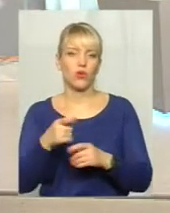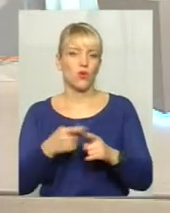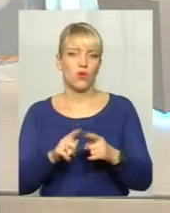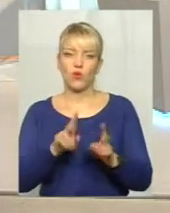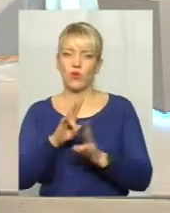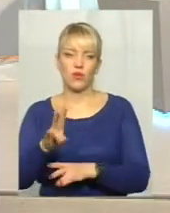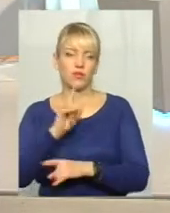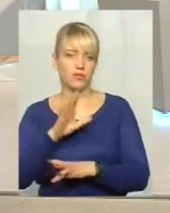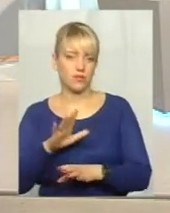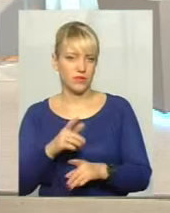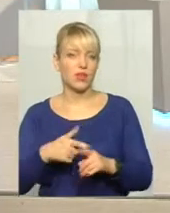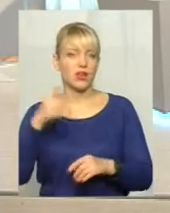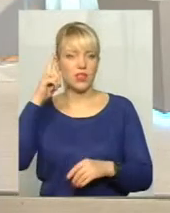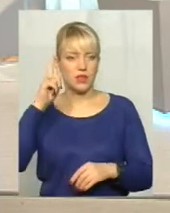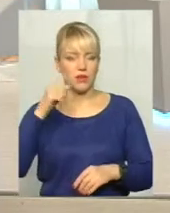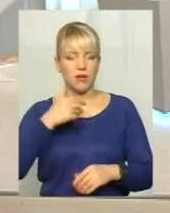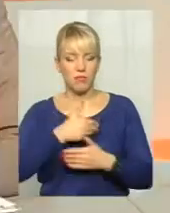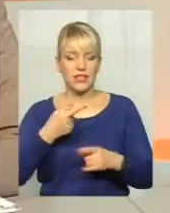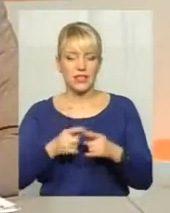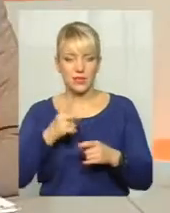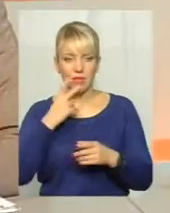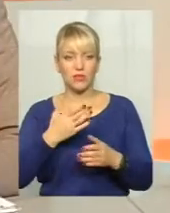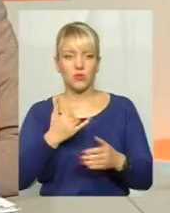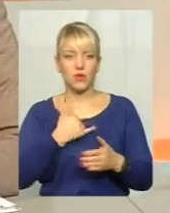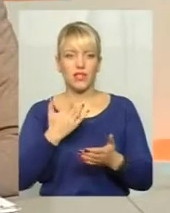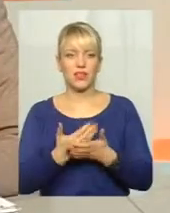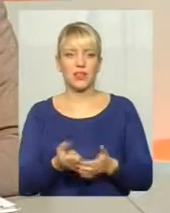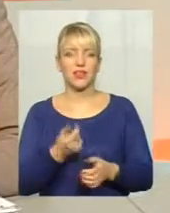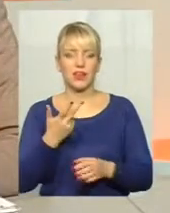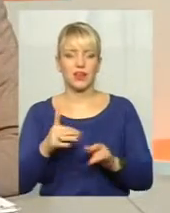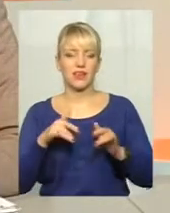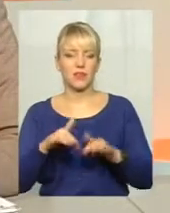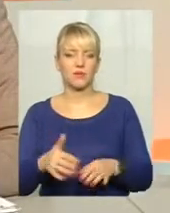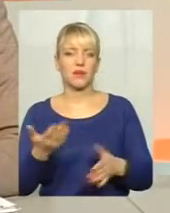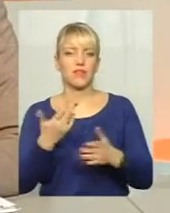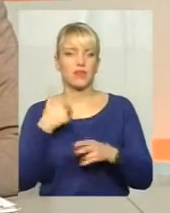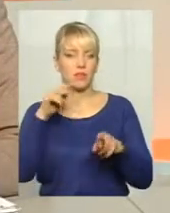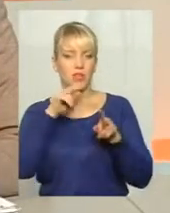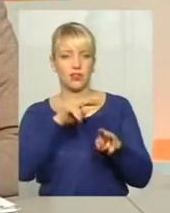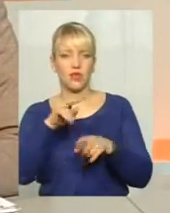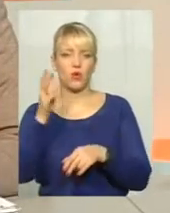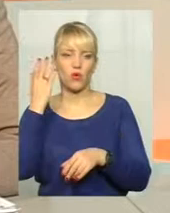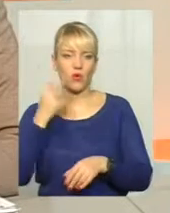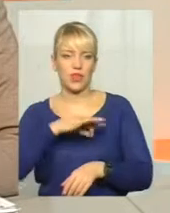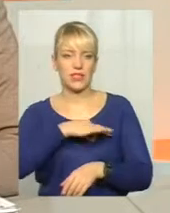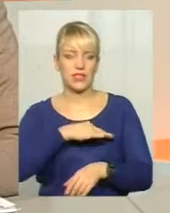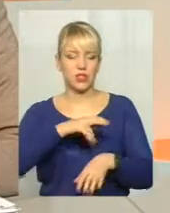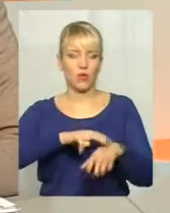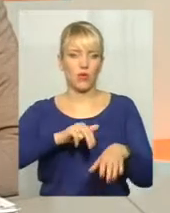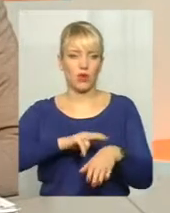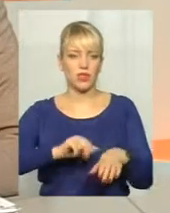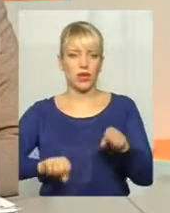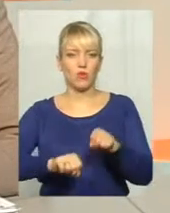бачимо. В мене не є кілька таких справ, за якими я слідкую, да, коли слідчий поліції